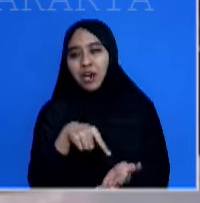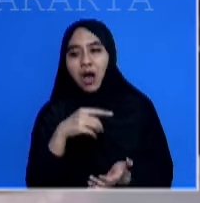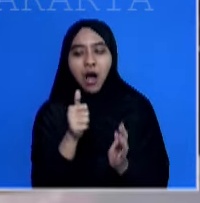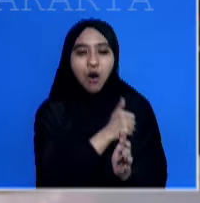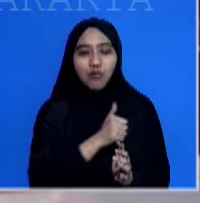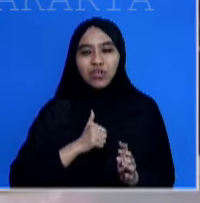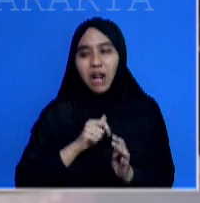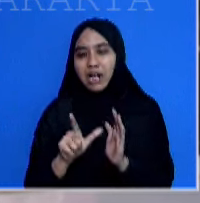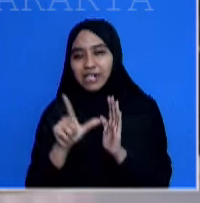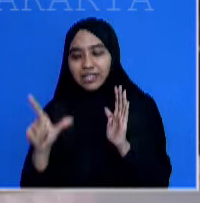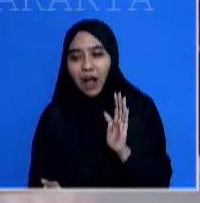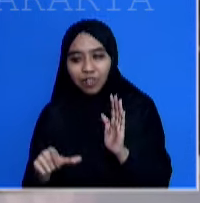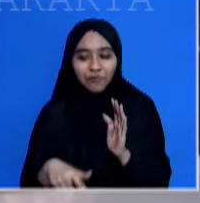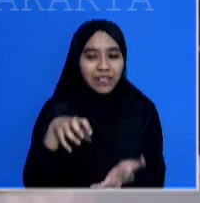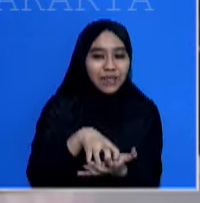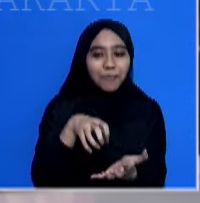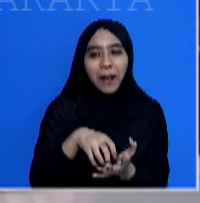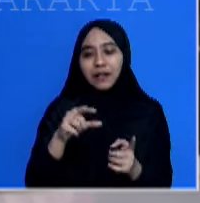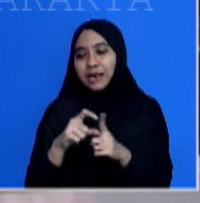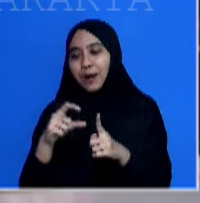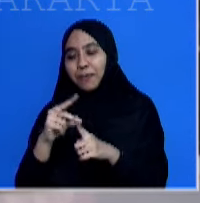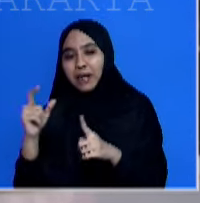akan duduk di DPRD Kota Yogyakarta periode